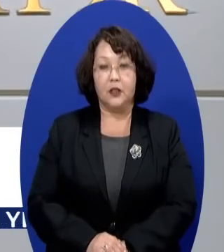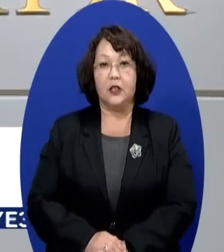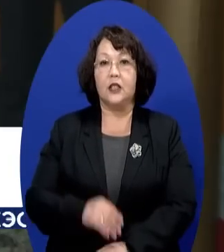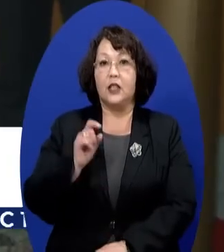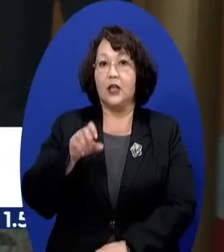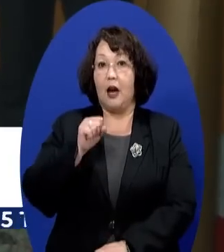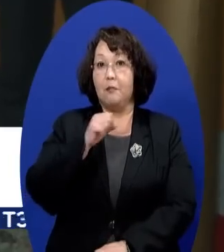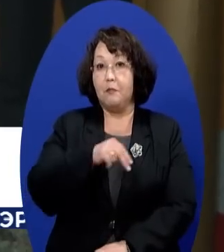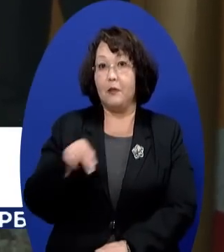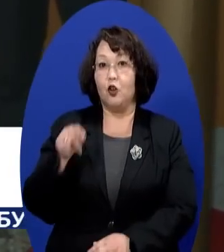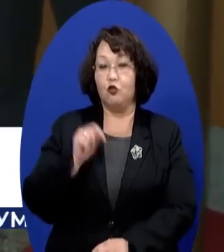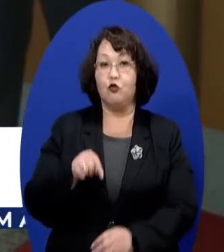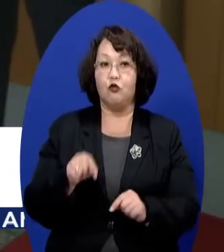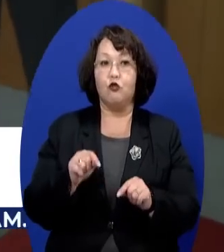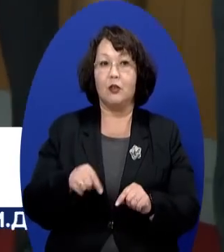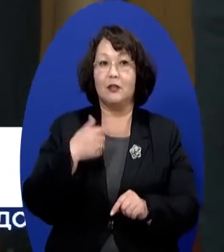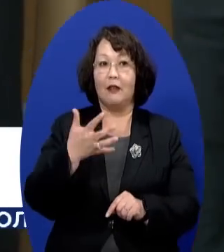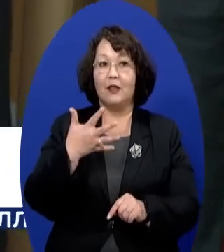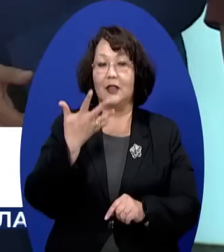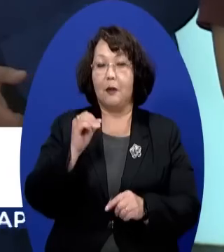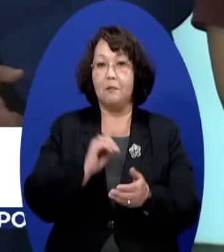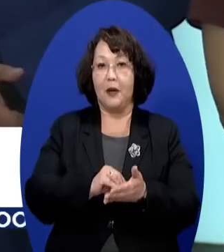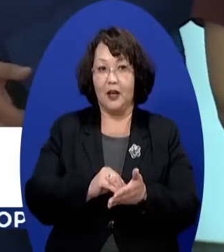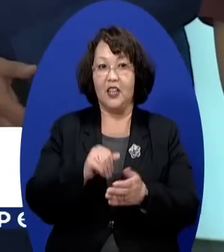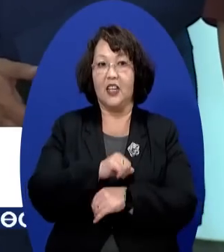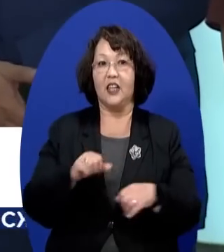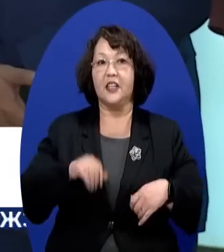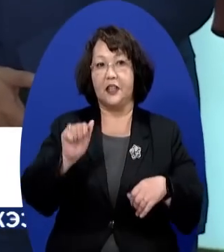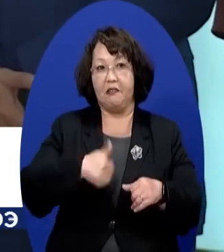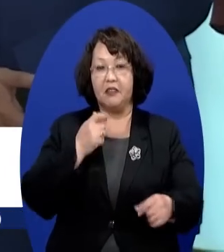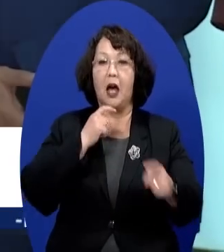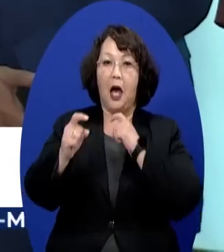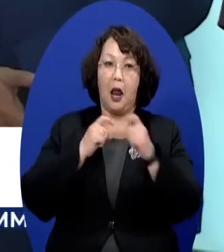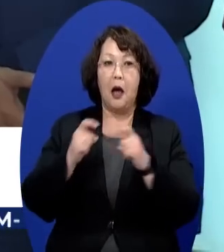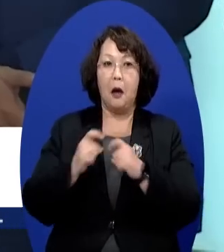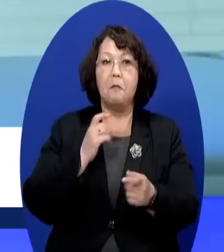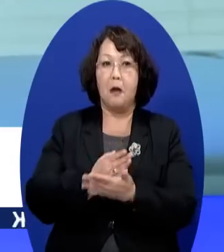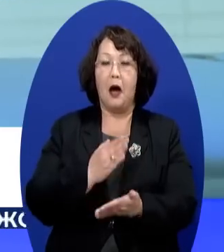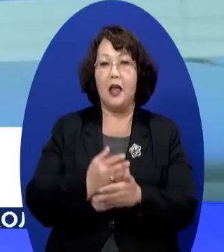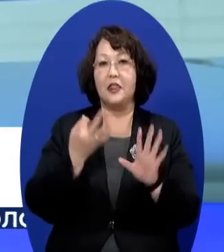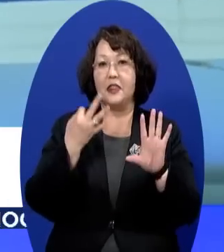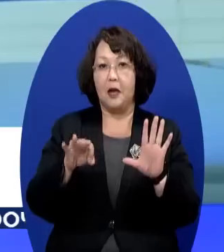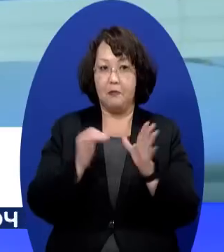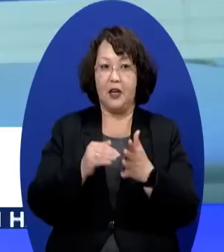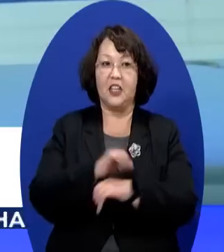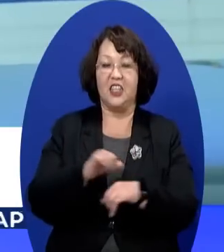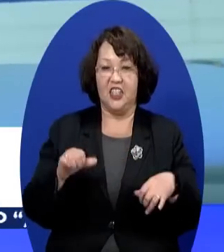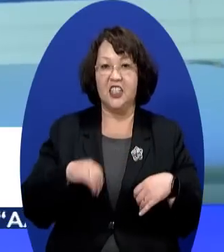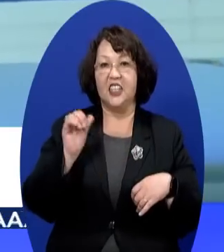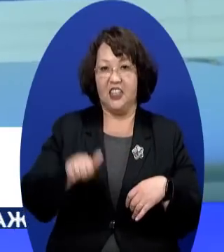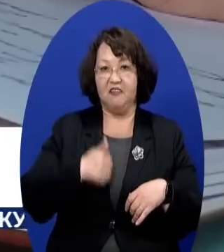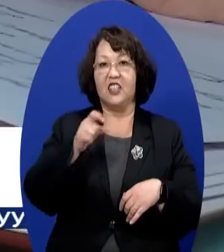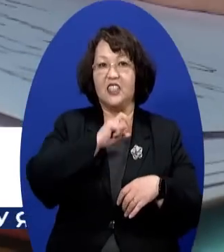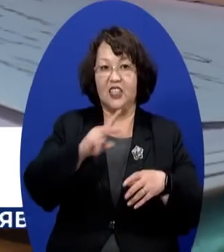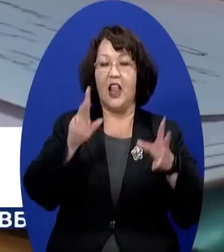Simple application-д өнөөдрийн байдлаар 550 гаруй мянган иргэн идэвхтэй харьцдаг гэсэн судалгаа бий. Харин 80 гаруй мянган иргэн идэвхтэй